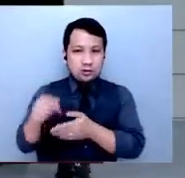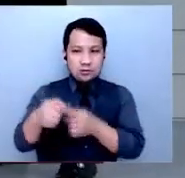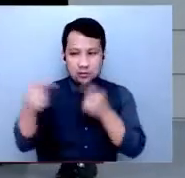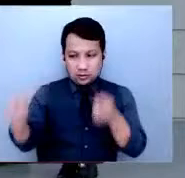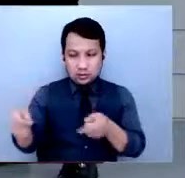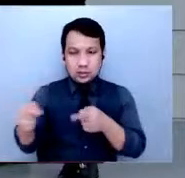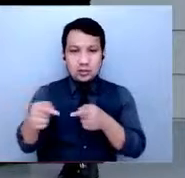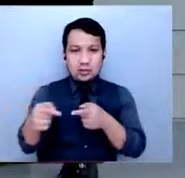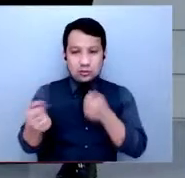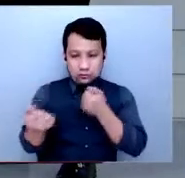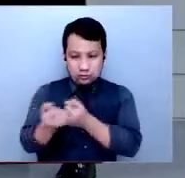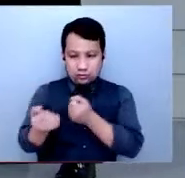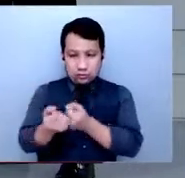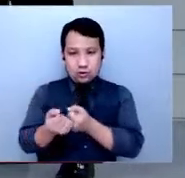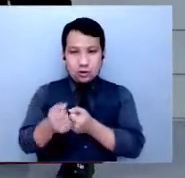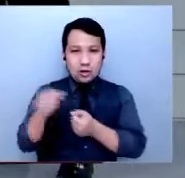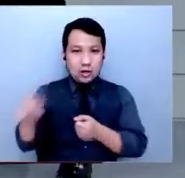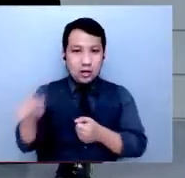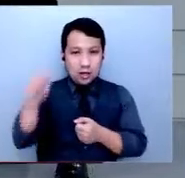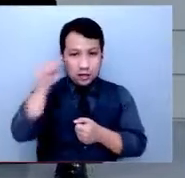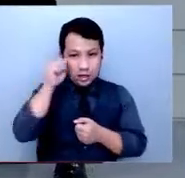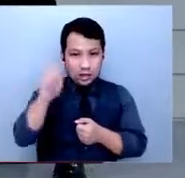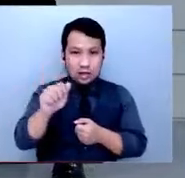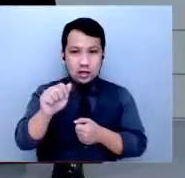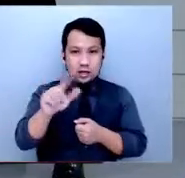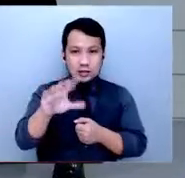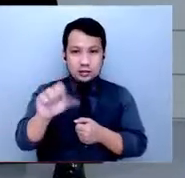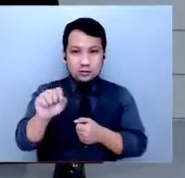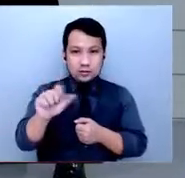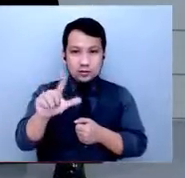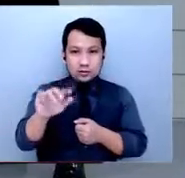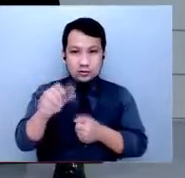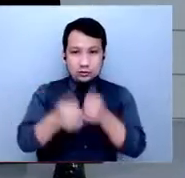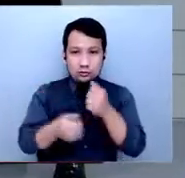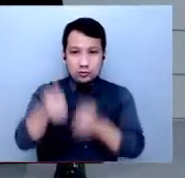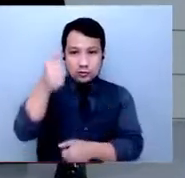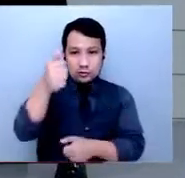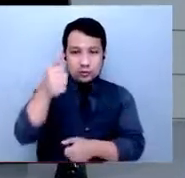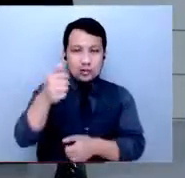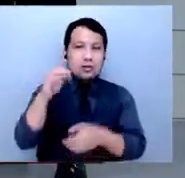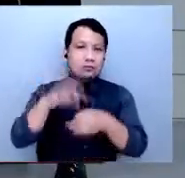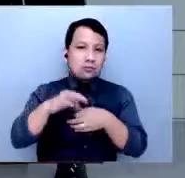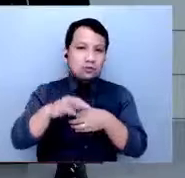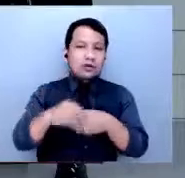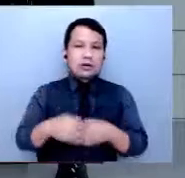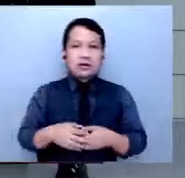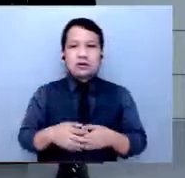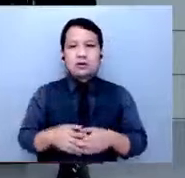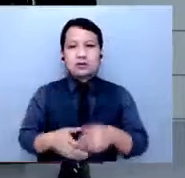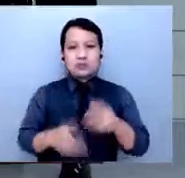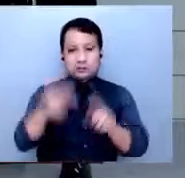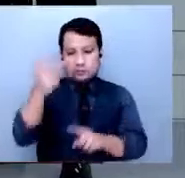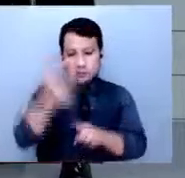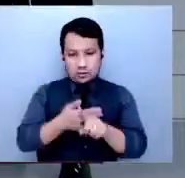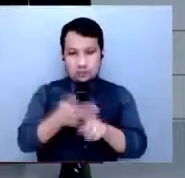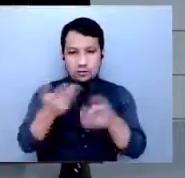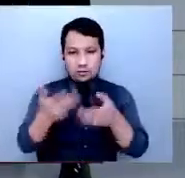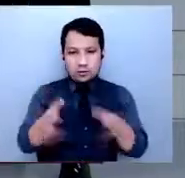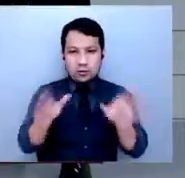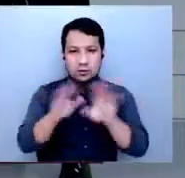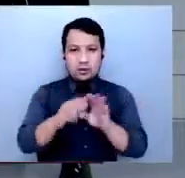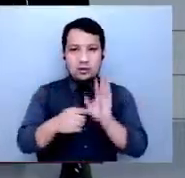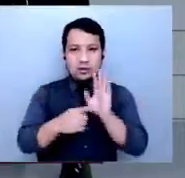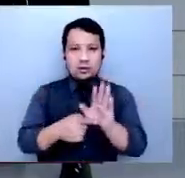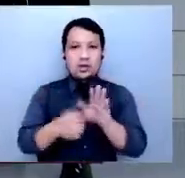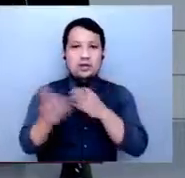na si Artemio Loyola na nanalo naman sa eleksyon. Tatlong buwan matapos ang kanyang pagkatalo,